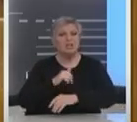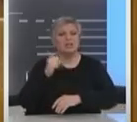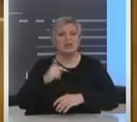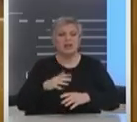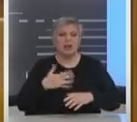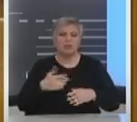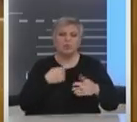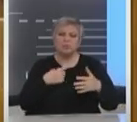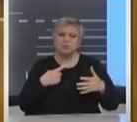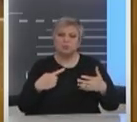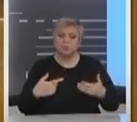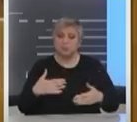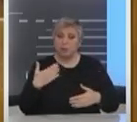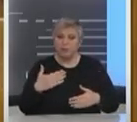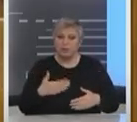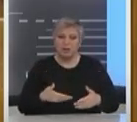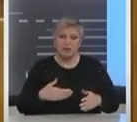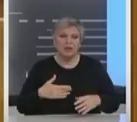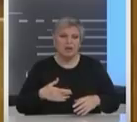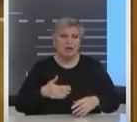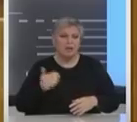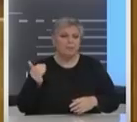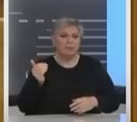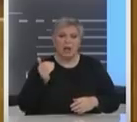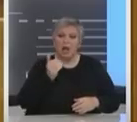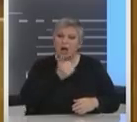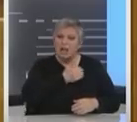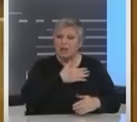απαιτήσεις πολύ πιο οριζόντιου και άμεσου χαρακτήρα.